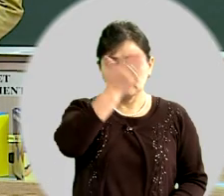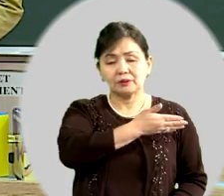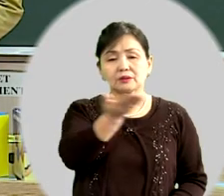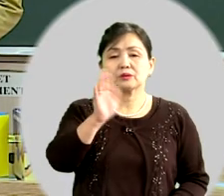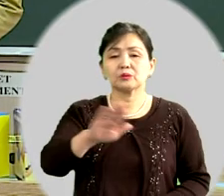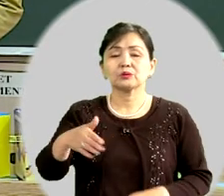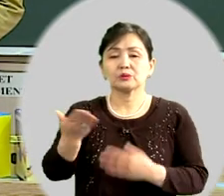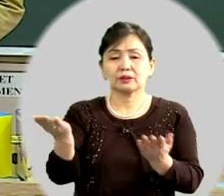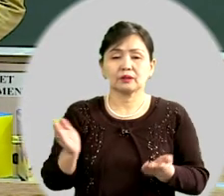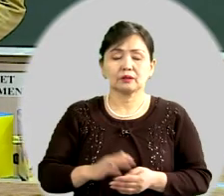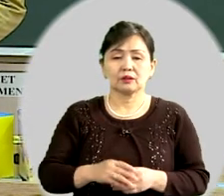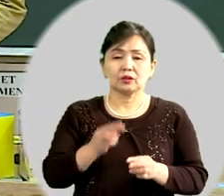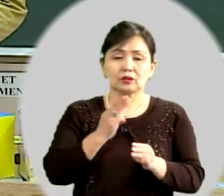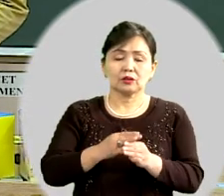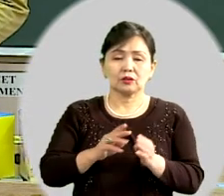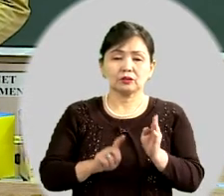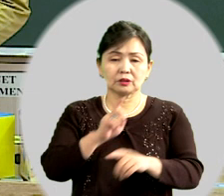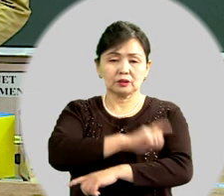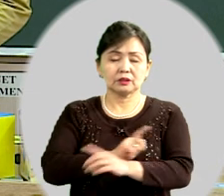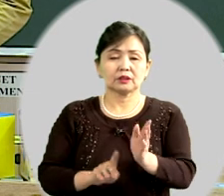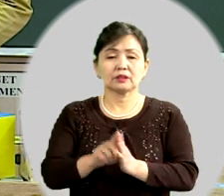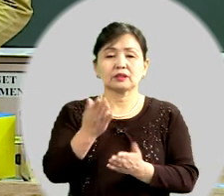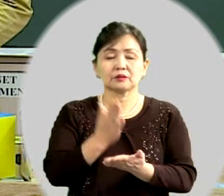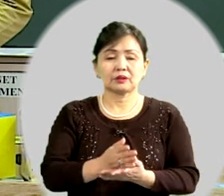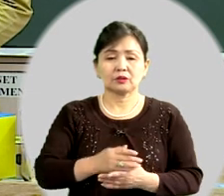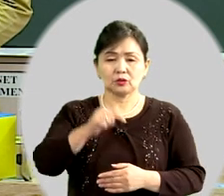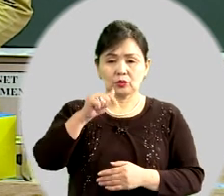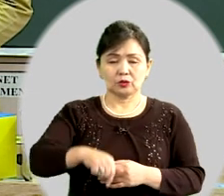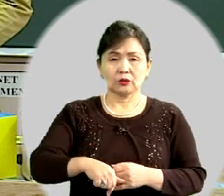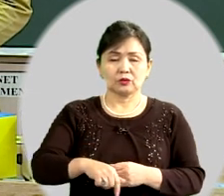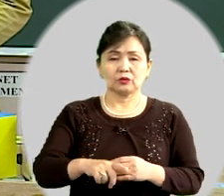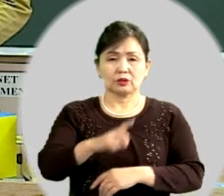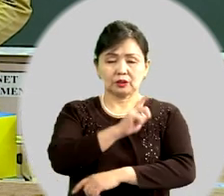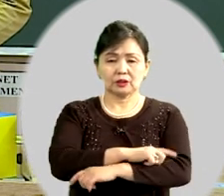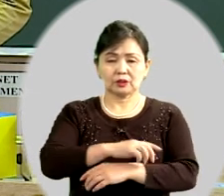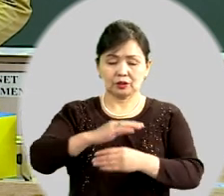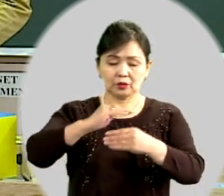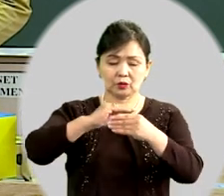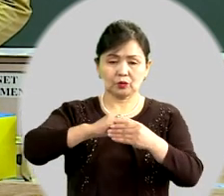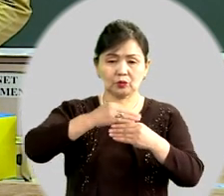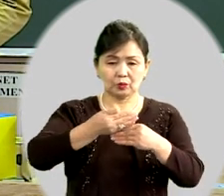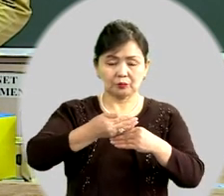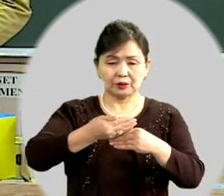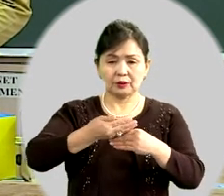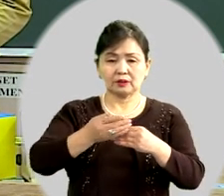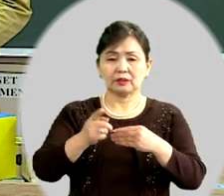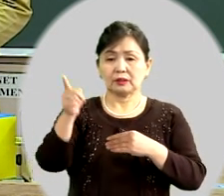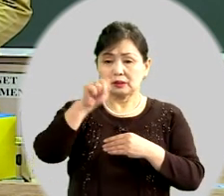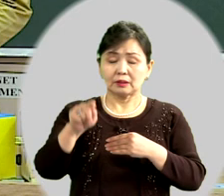Сайн байцгаана уу хүүхдүүдээ. Математикийн хичээлээ хэлцгээе. Өнөөдрийн хичээл кубын дэлгэс түүний